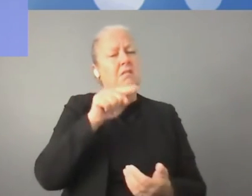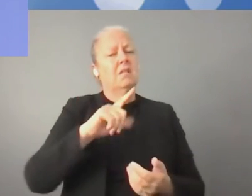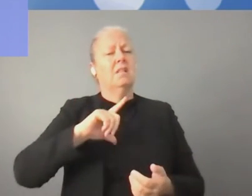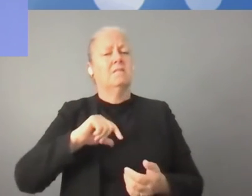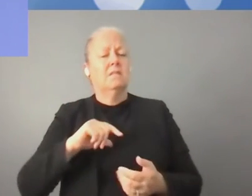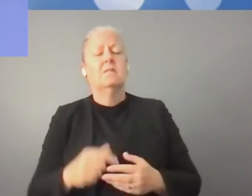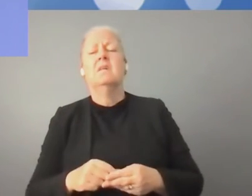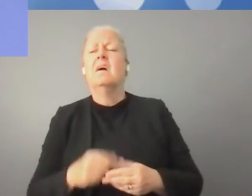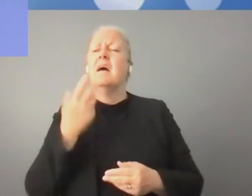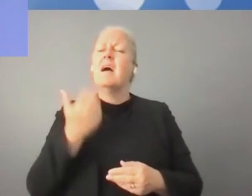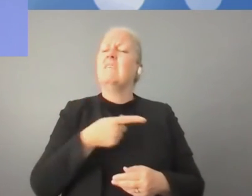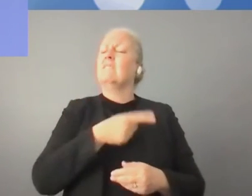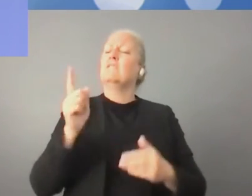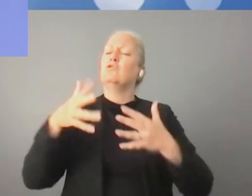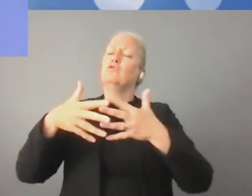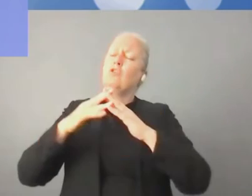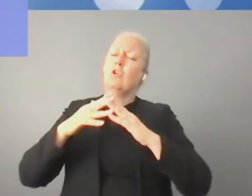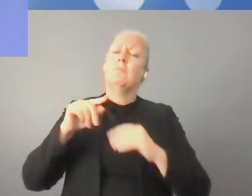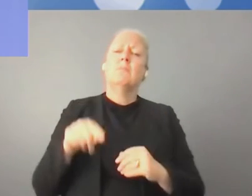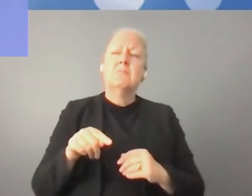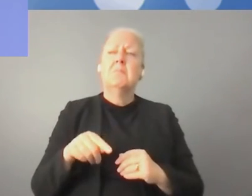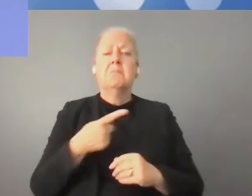абсолютно честным и сказать вам, что,